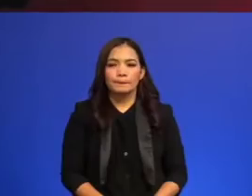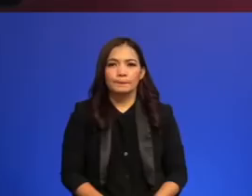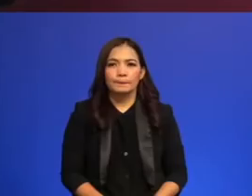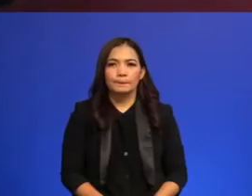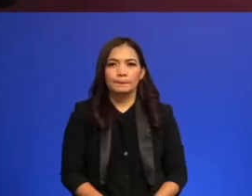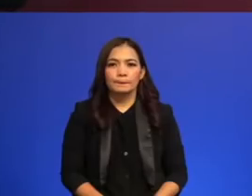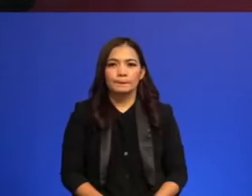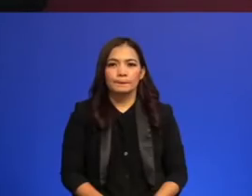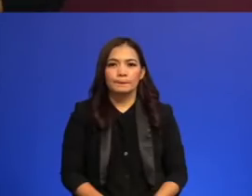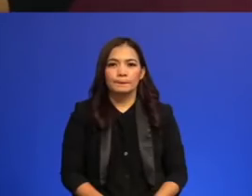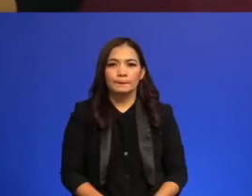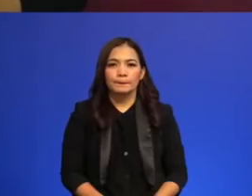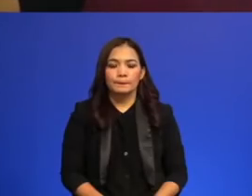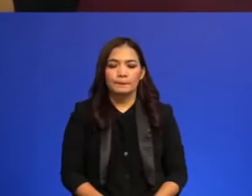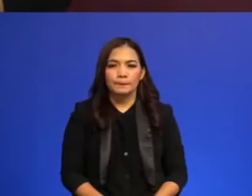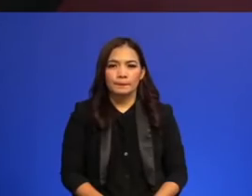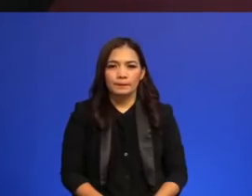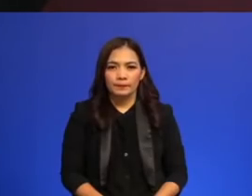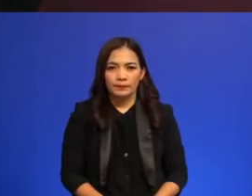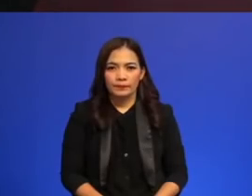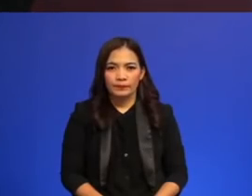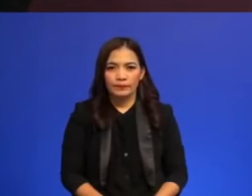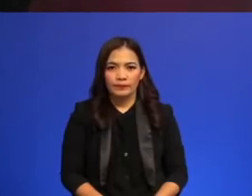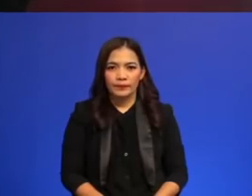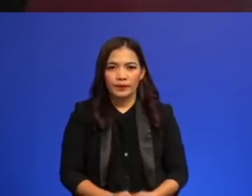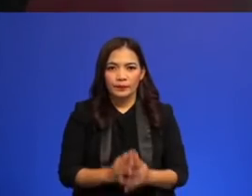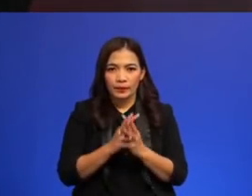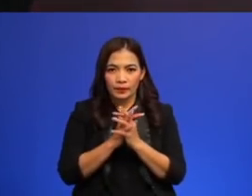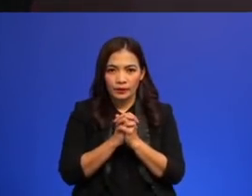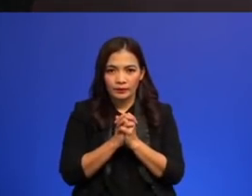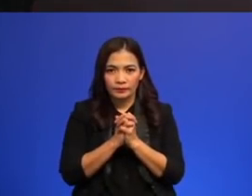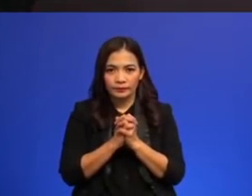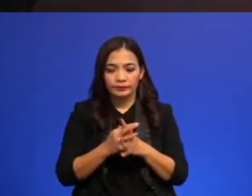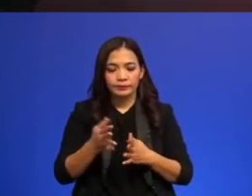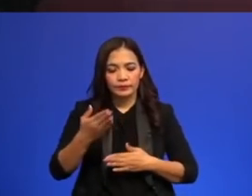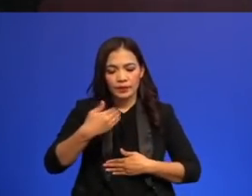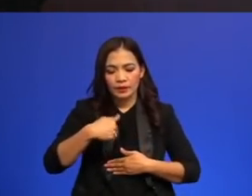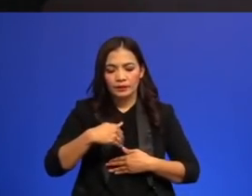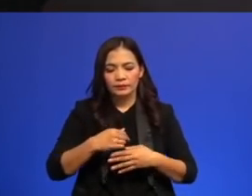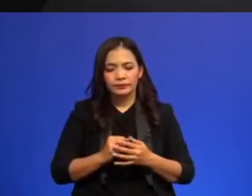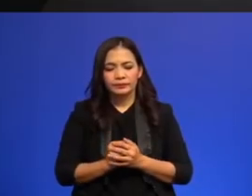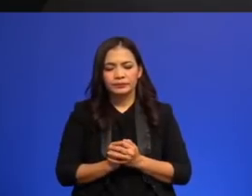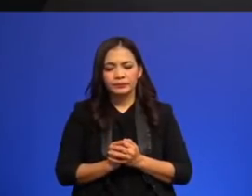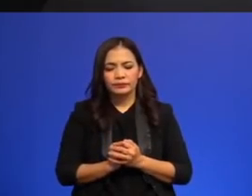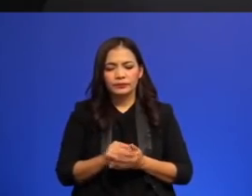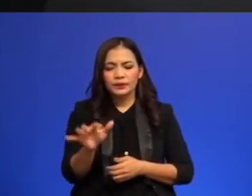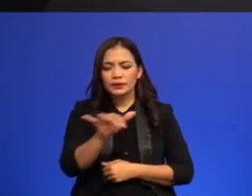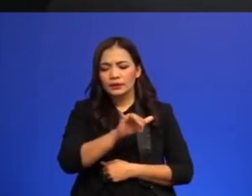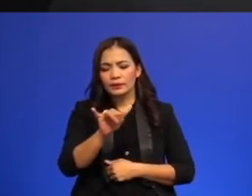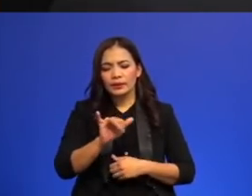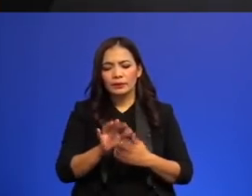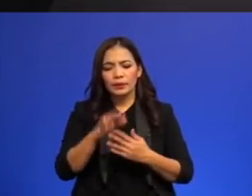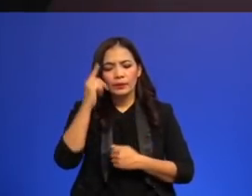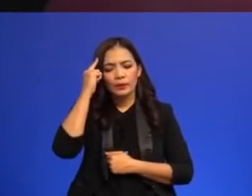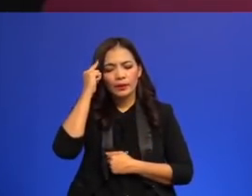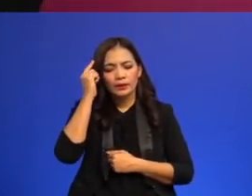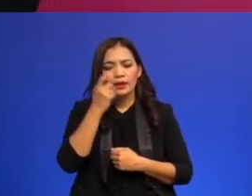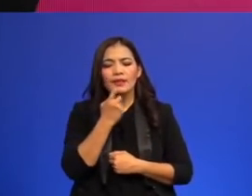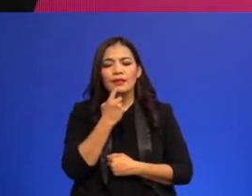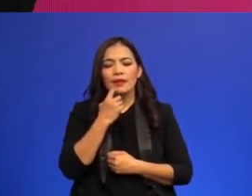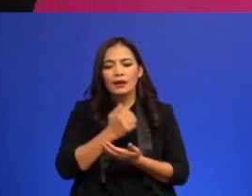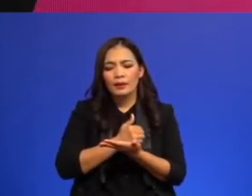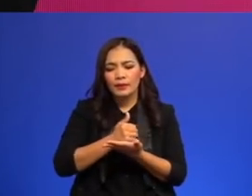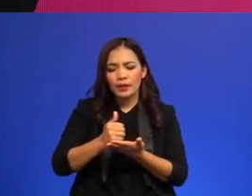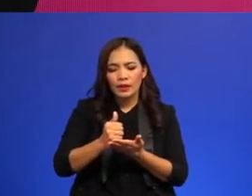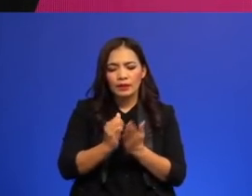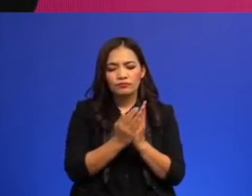hari ini ke dalam tangan-Mu Bapa. Biar sikap hati kami didapati berkenan saat kami bersama-sama belajar kebenaran firman-Mu pagi hari